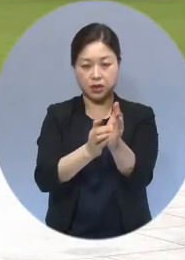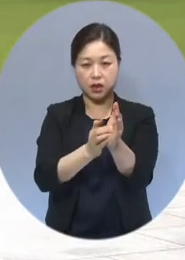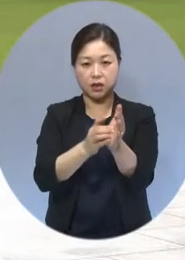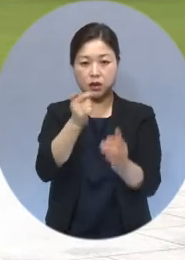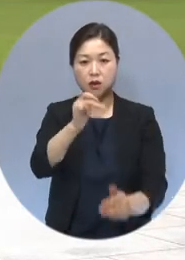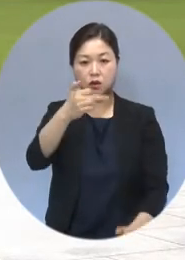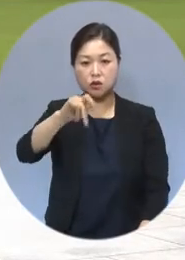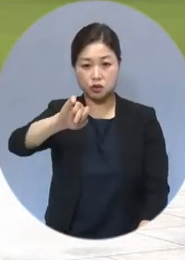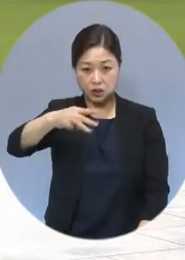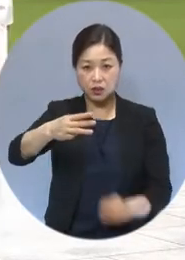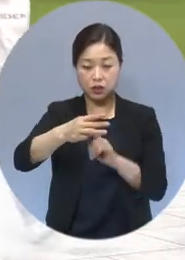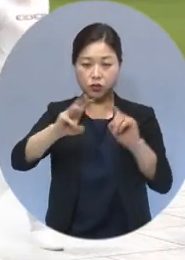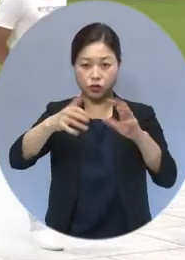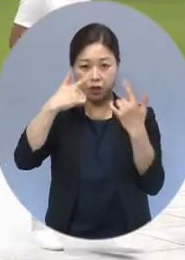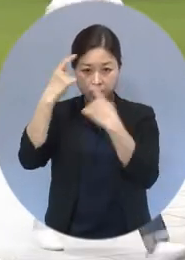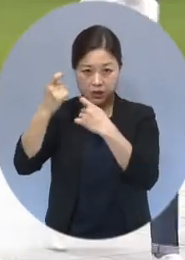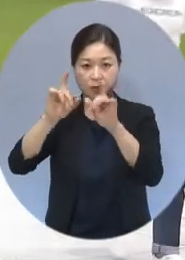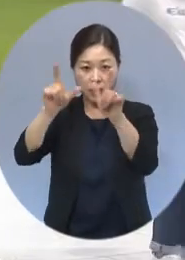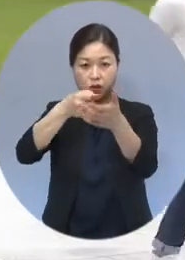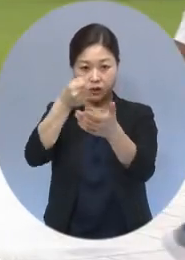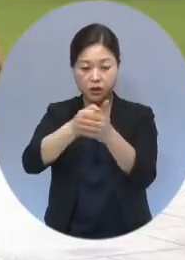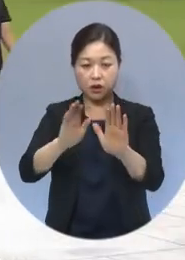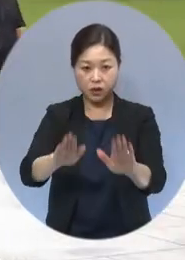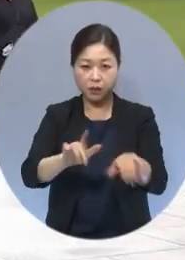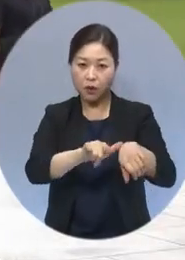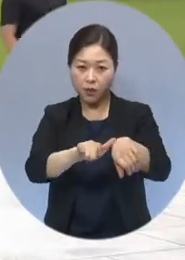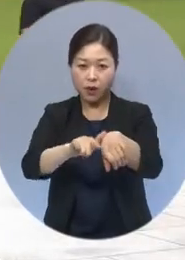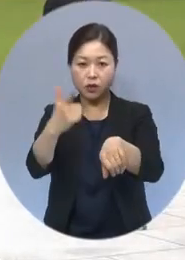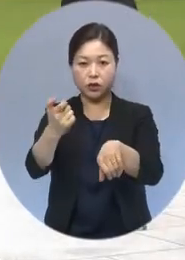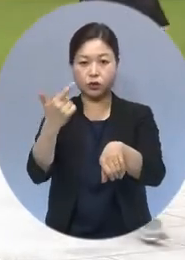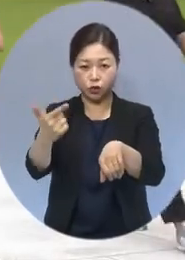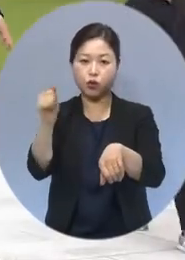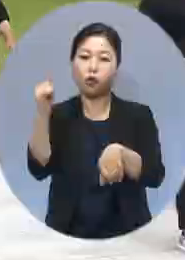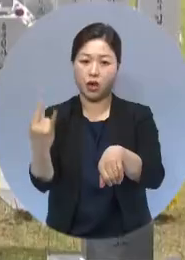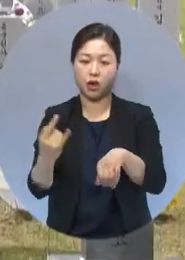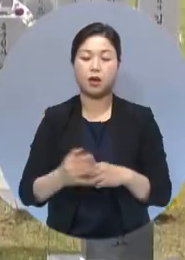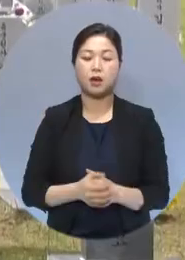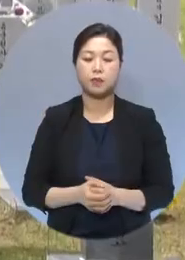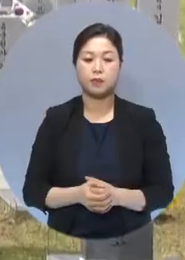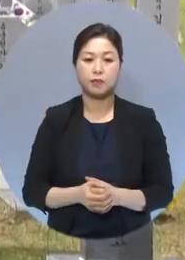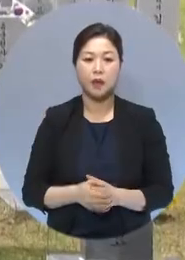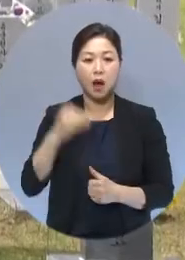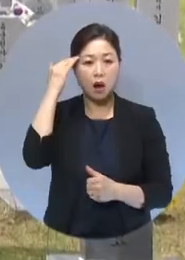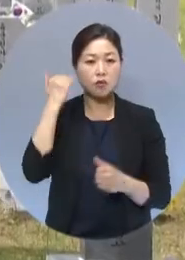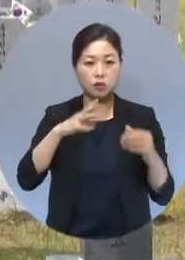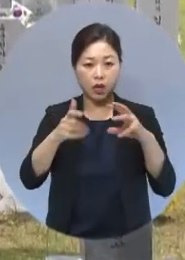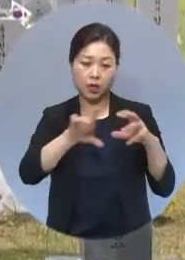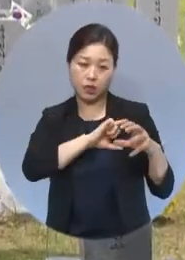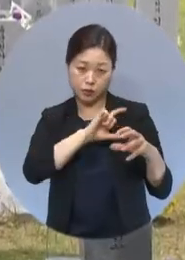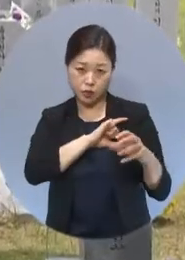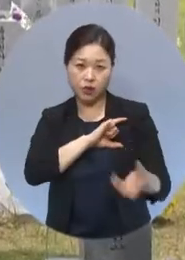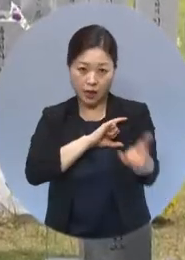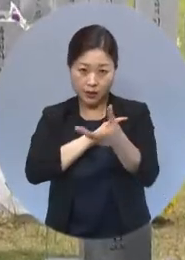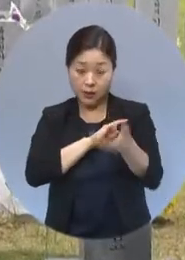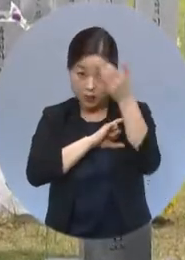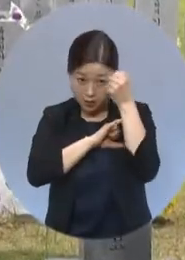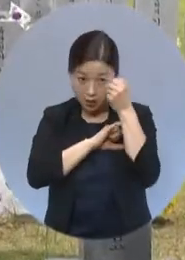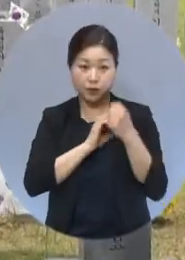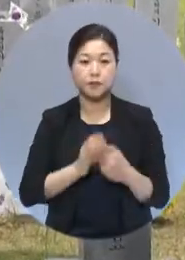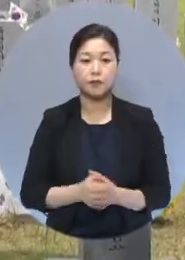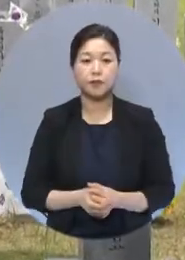현충일을 국가기념일로 지정을 해서 올해 66번째 맞이하는 기념일입니다. 대한민국의 이름으로 당신을